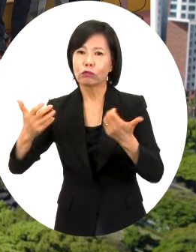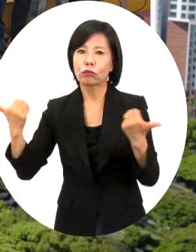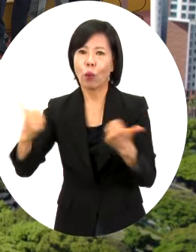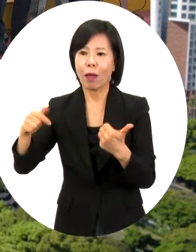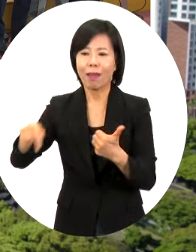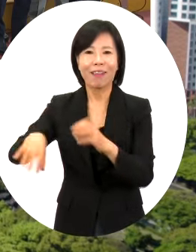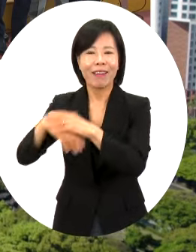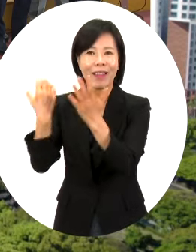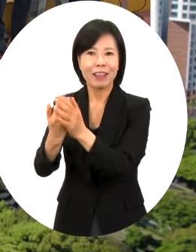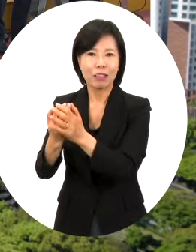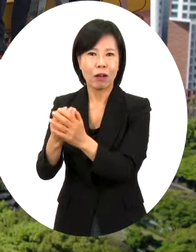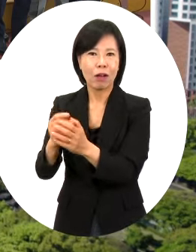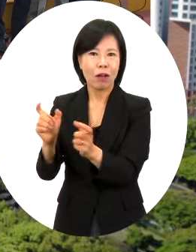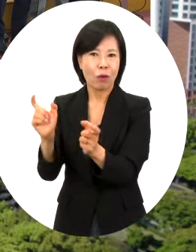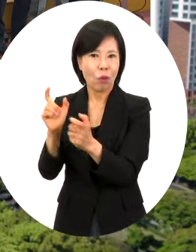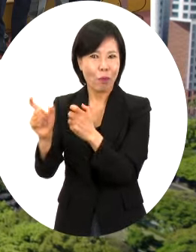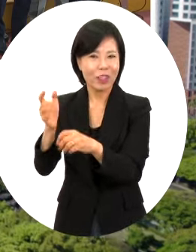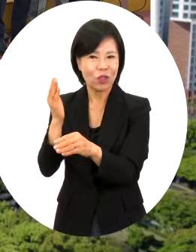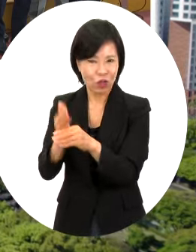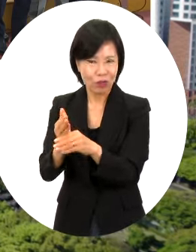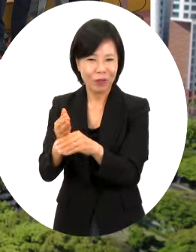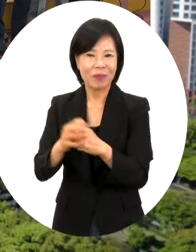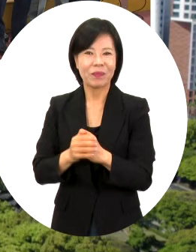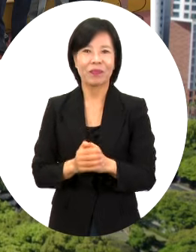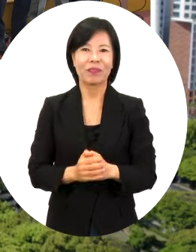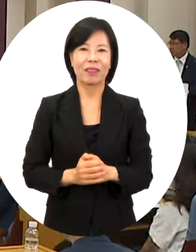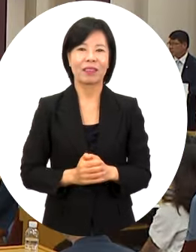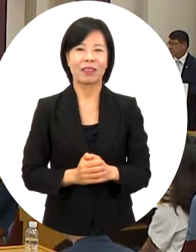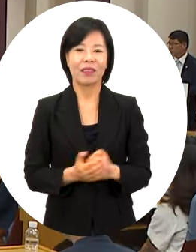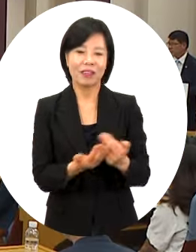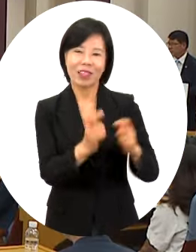국회 차원의 지원 확대를 모색하기 위해 마련했는데요.